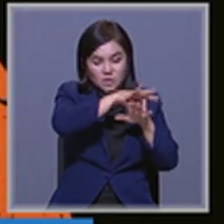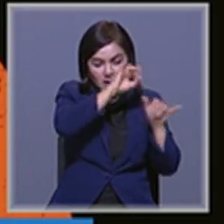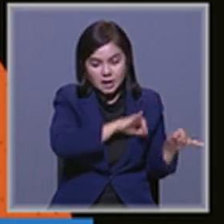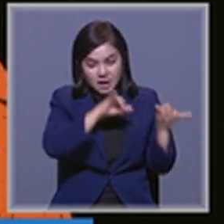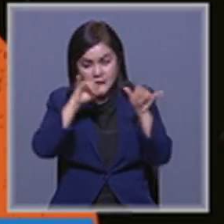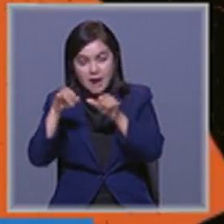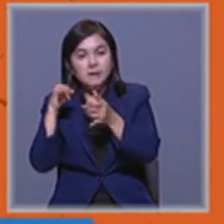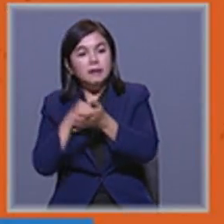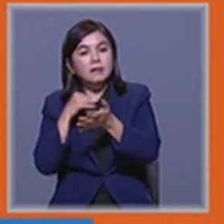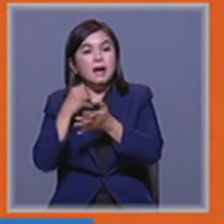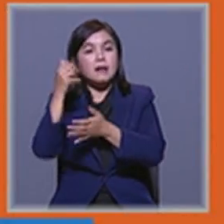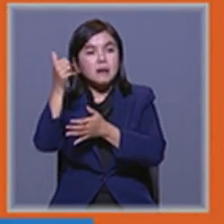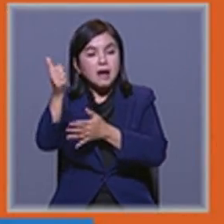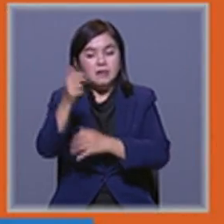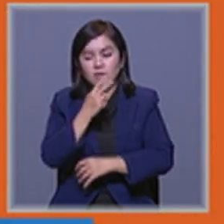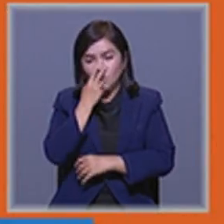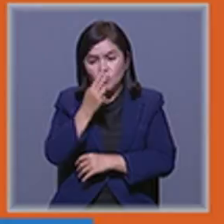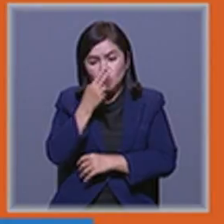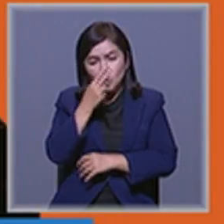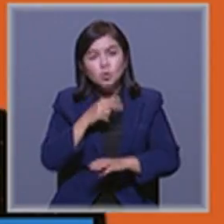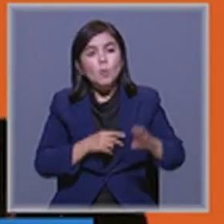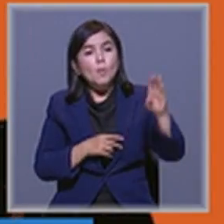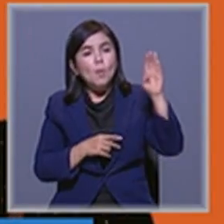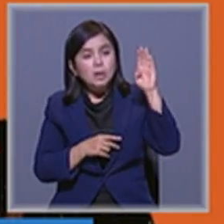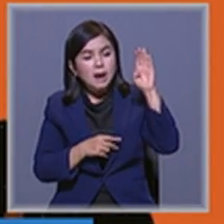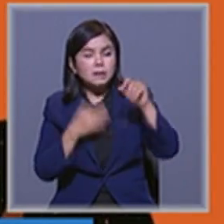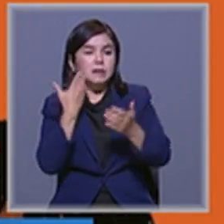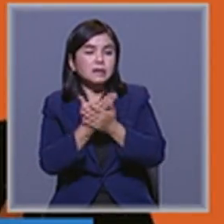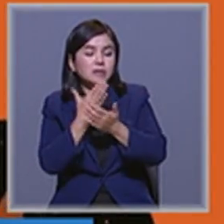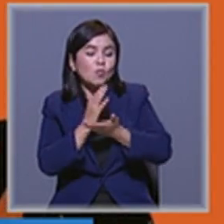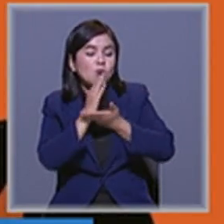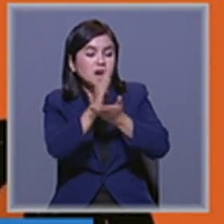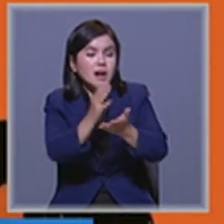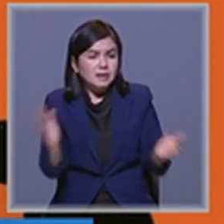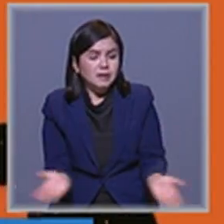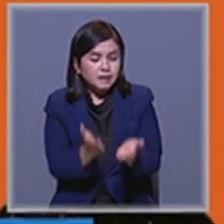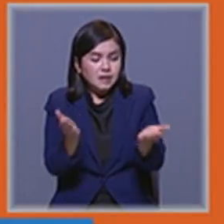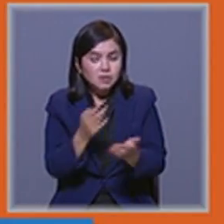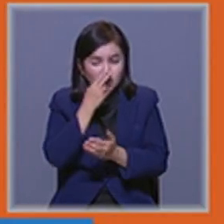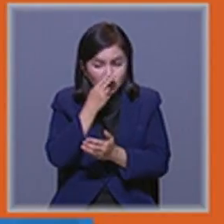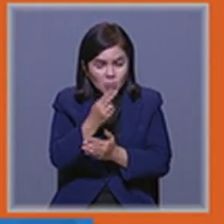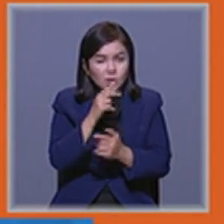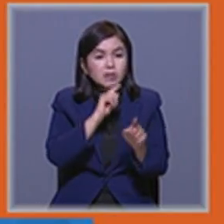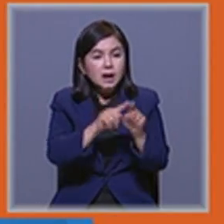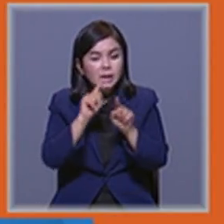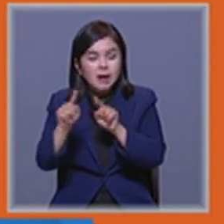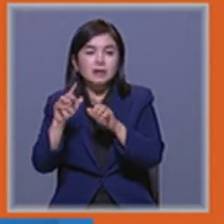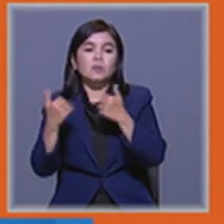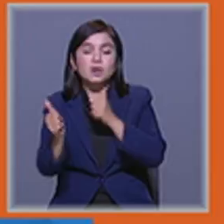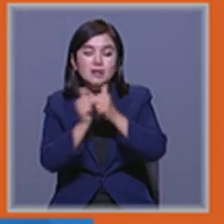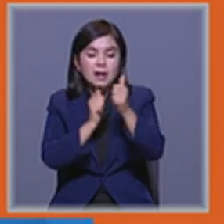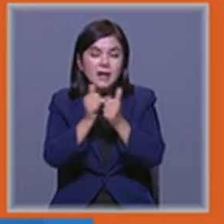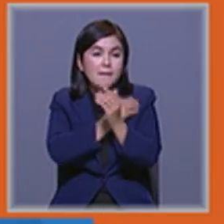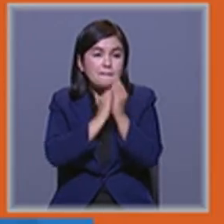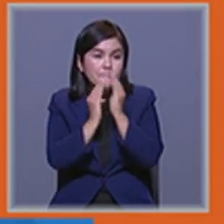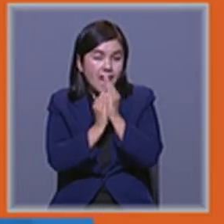ครับทีนี้ถ้ามามองในภาคเอกชนคนที่ให้เงินมาสนับสนุนเนี่ยนะครับบางทียังจัดประกวดพระนะครับ เรา